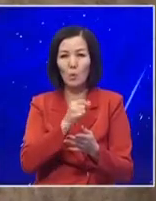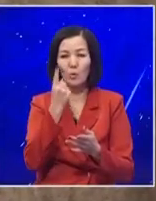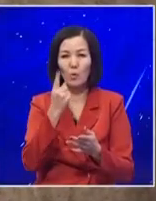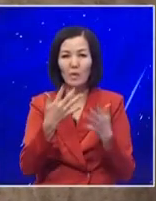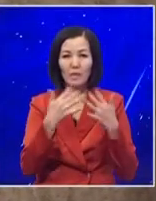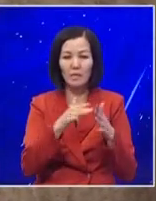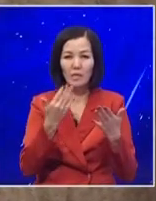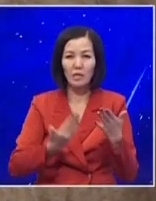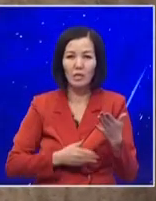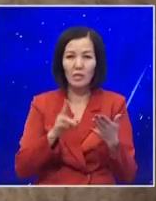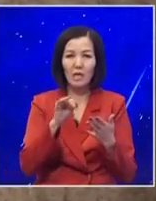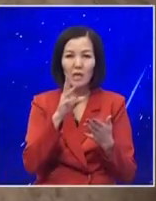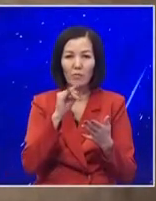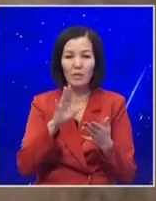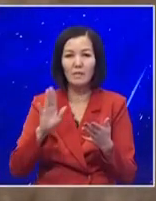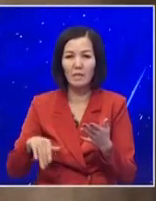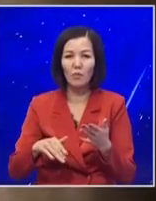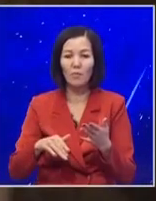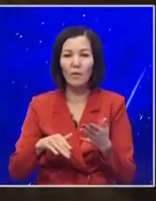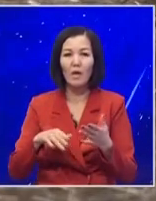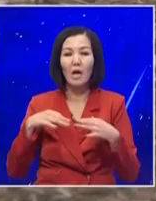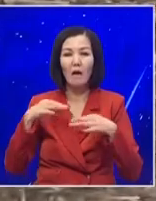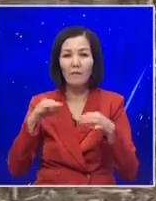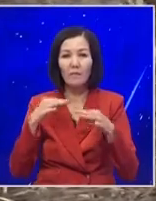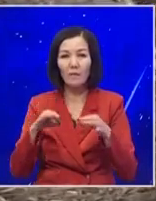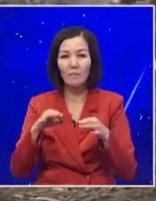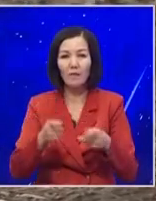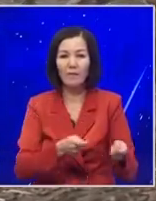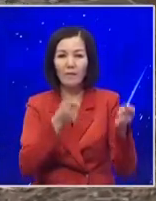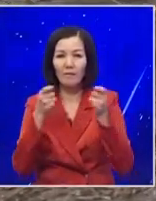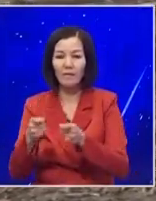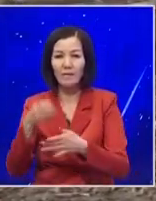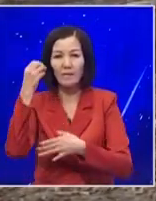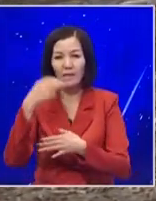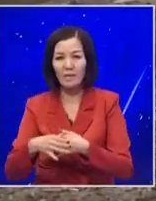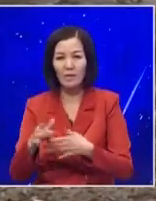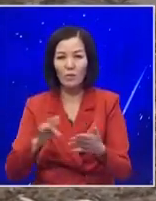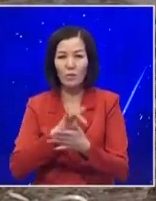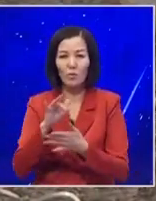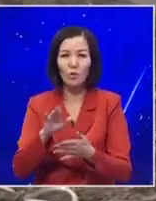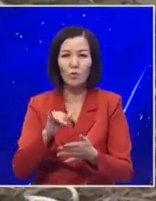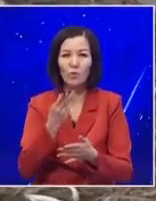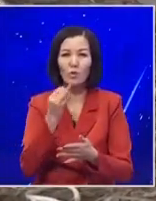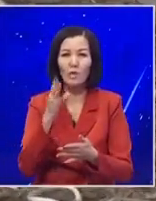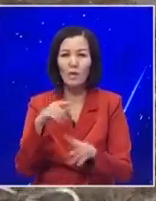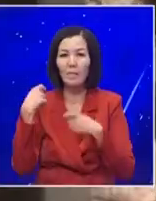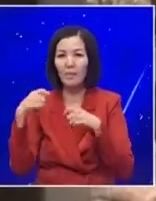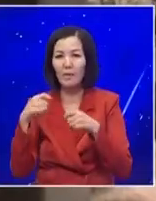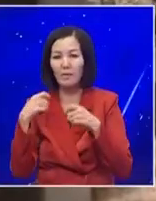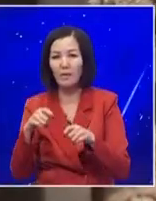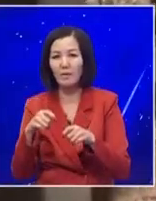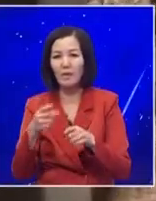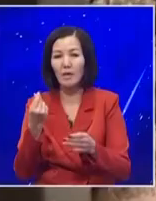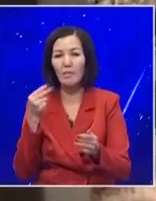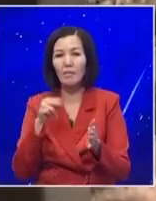односельчан, жителей села Караблак. Затем на легковом автомобиле вывозили в райцентр город Ушарал и там продавали по